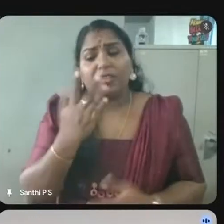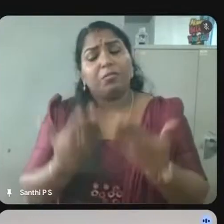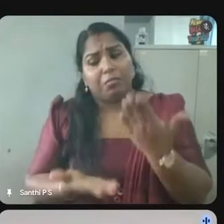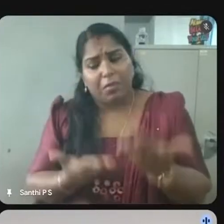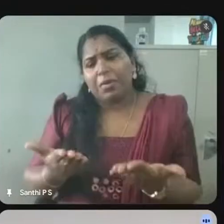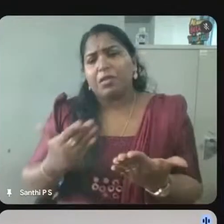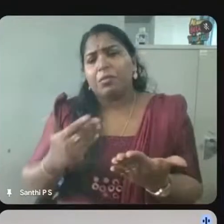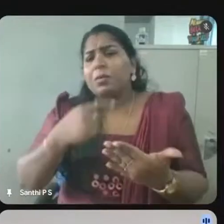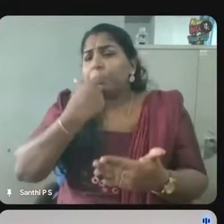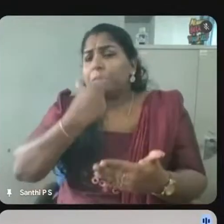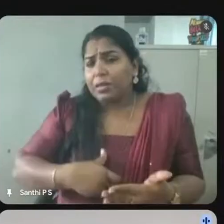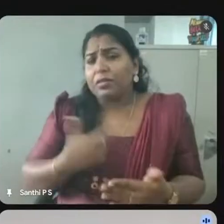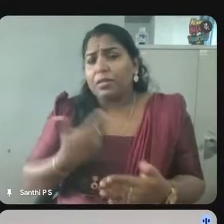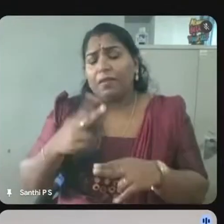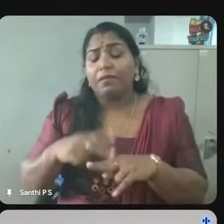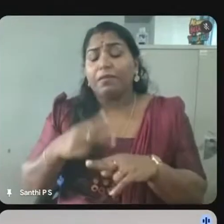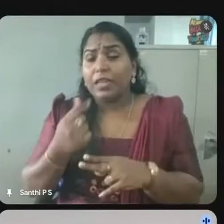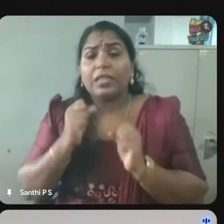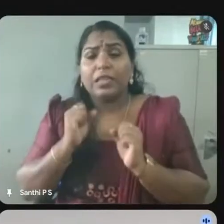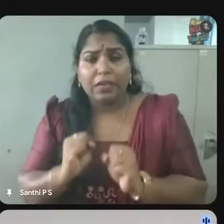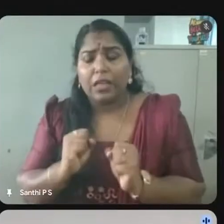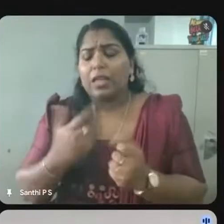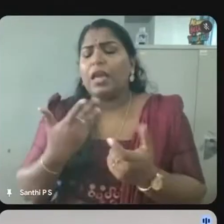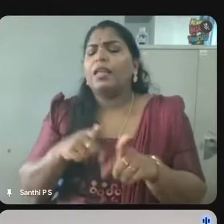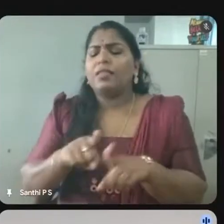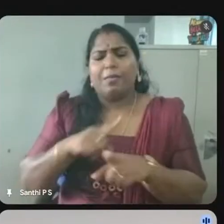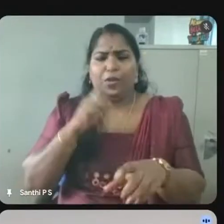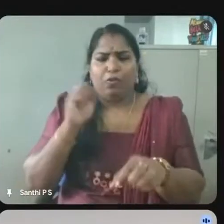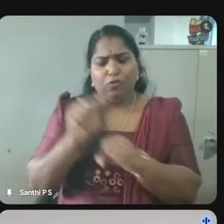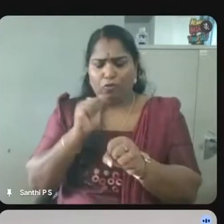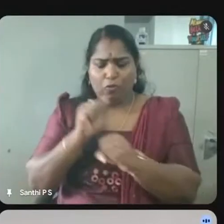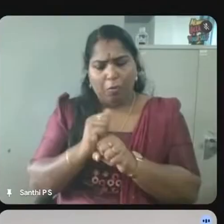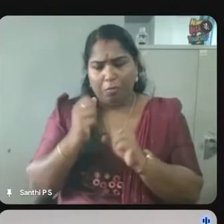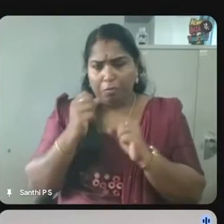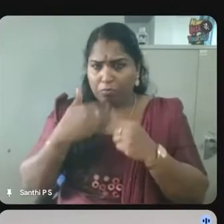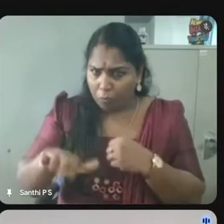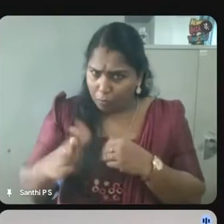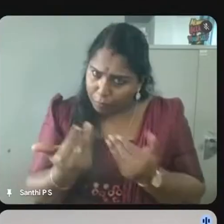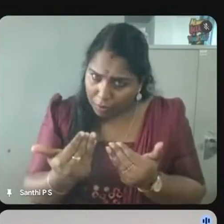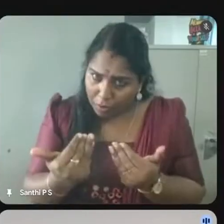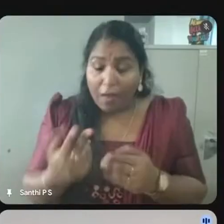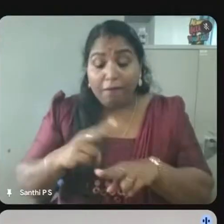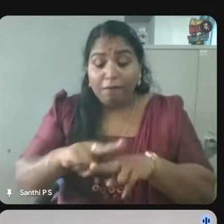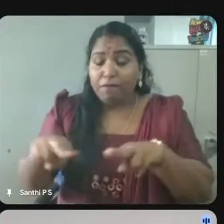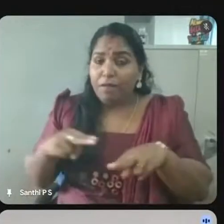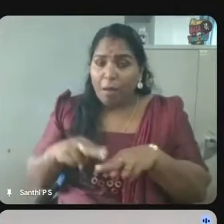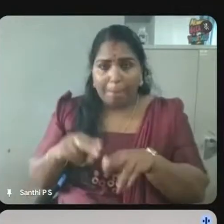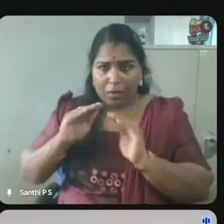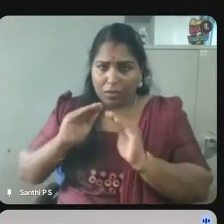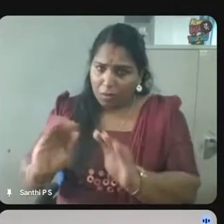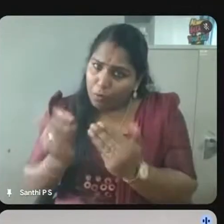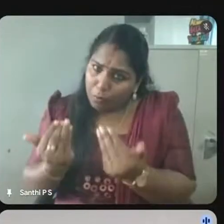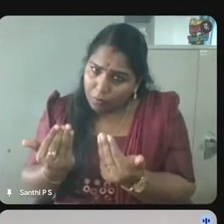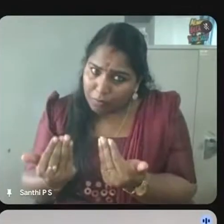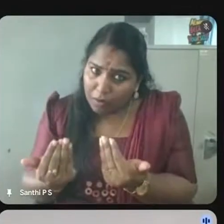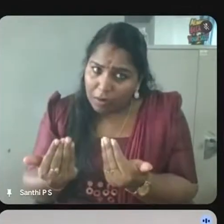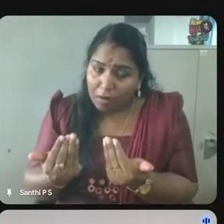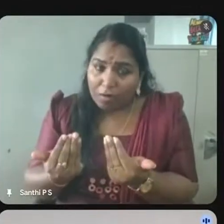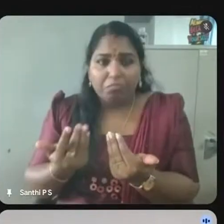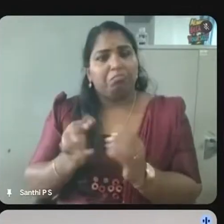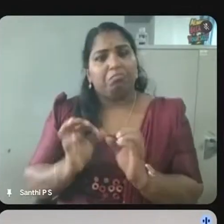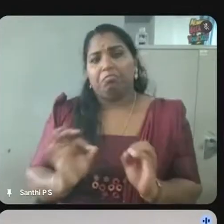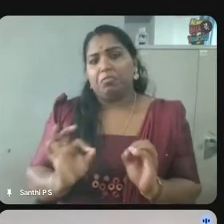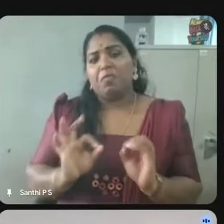ആണ്. അതായത് അവർക്ക് ജോലി എടുക്കാൻ പറ്റുന്നില്ല, അവർക്ക് അവരുടെ ഫാമിലി സപ്പോർട്ട് ചെയ്യാൻ പറ്റുന്നില്ല. അങ്ങനെ ഫിനാൻഷ്യലി എത്രമാത്രമാണ് ബേർഡൻ